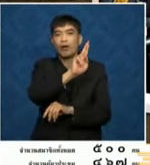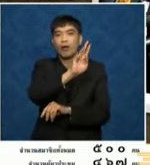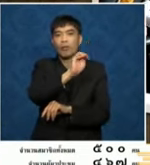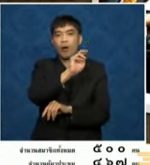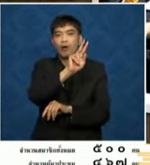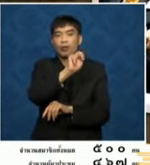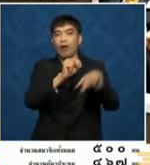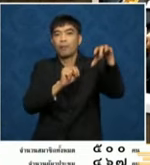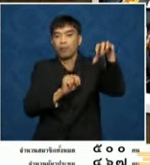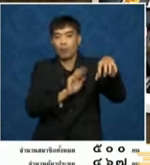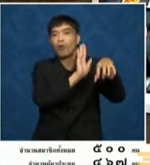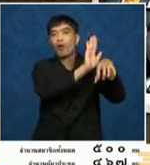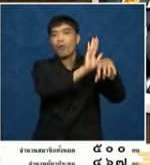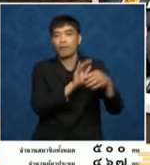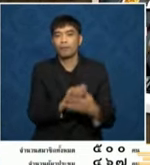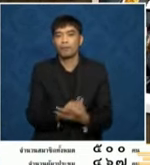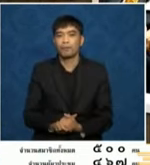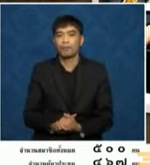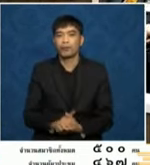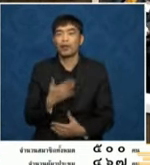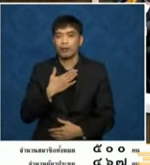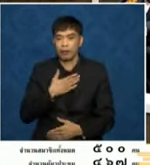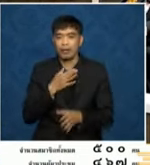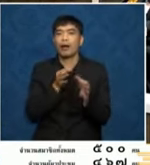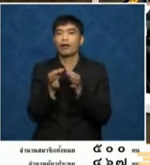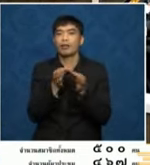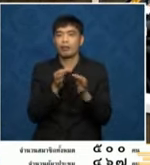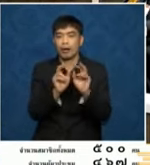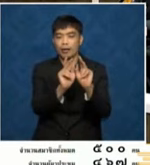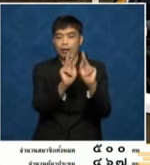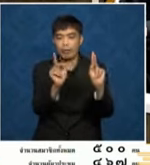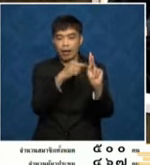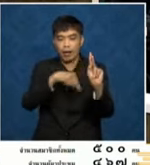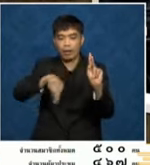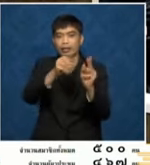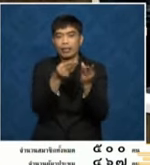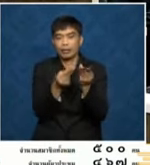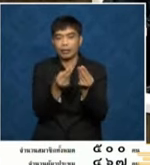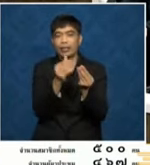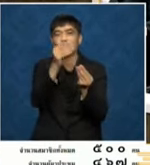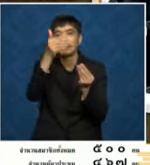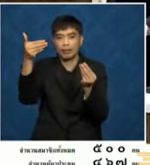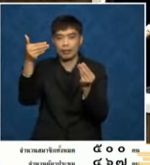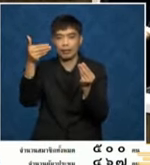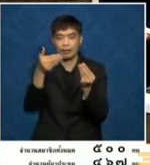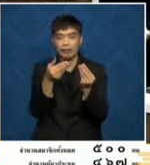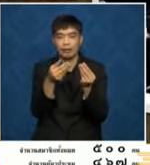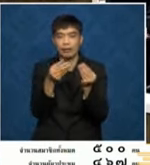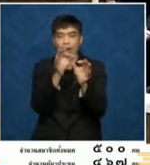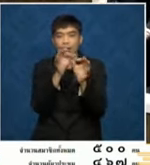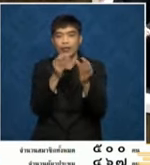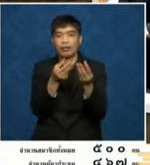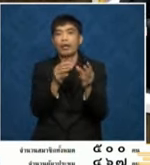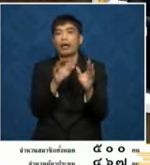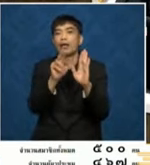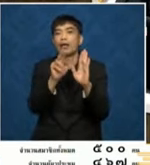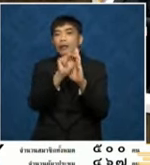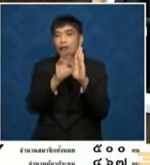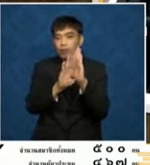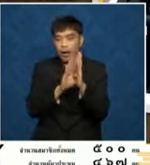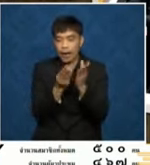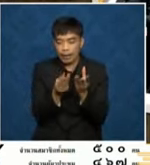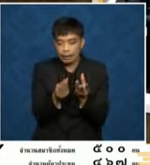ที่ผมจะอภิปรายคือคณะกรรมการนโยบายที่ดินแห่งชาติครับท่านประธานประเด็นที่ผมมีเหตุผลอย่างนี้ครับท่าน